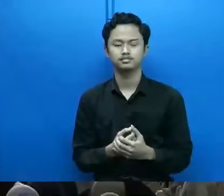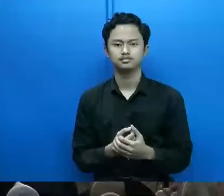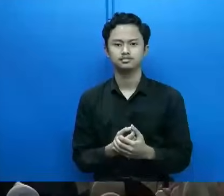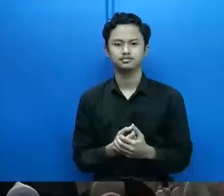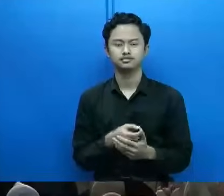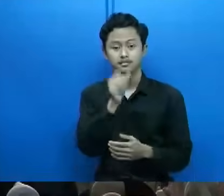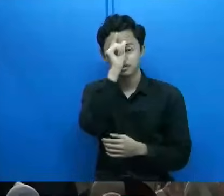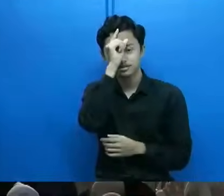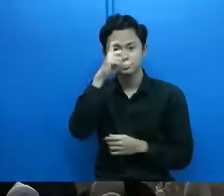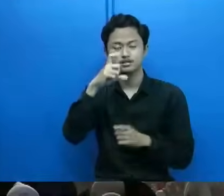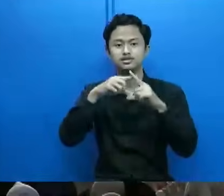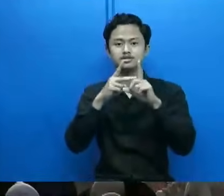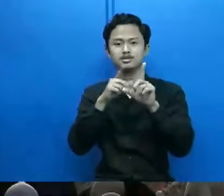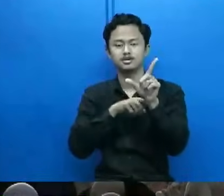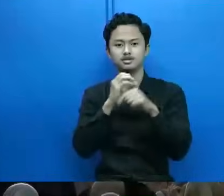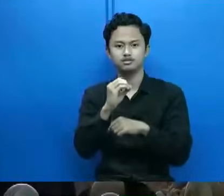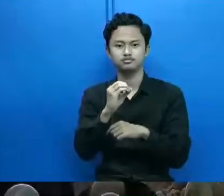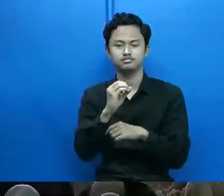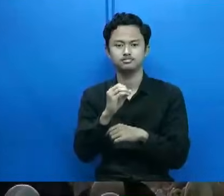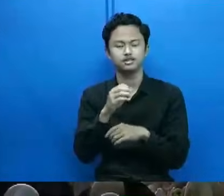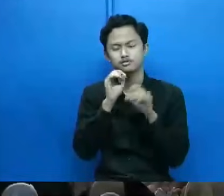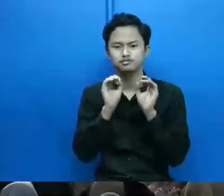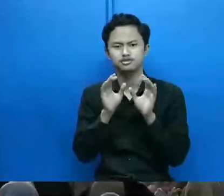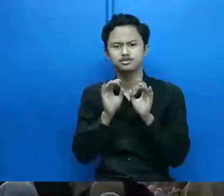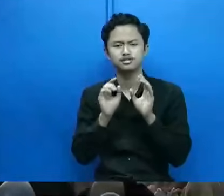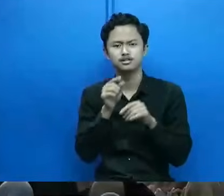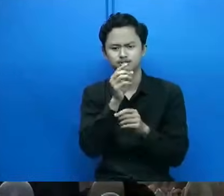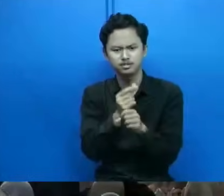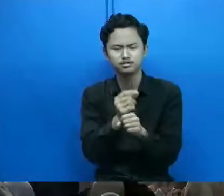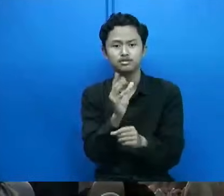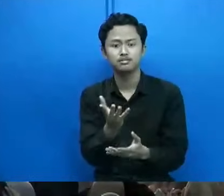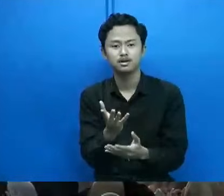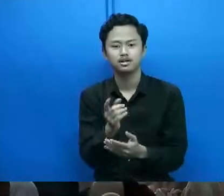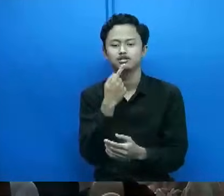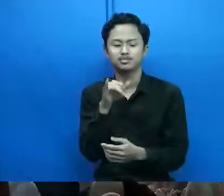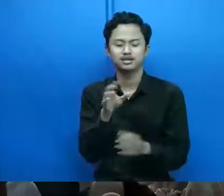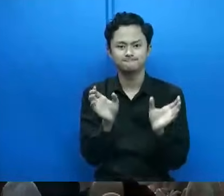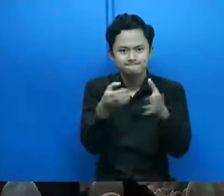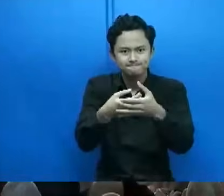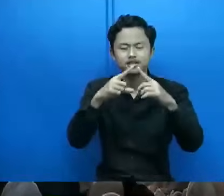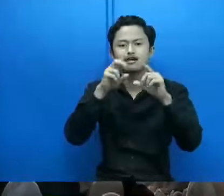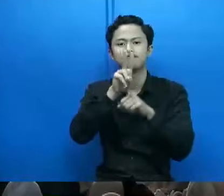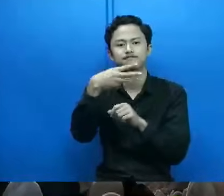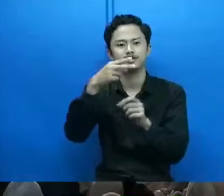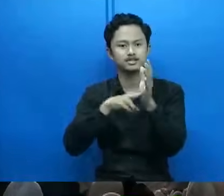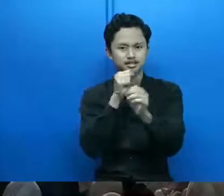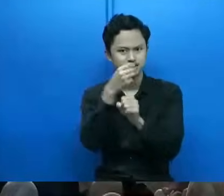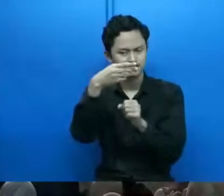Ustaz Cahyo, alhamdulillah. Masya Allah, inilah yang kita sebut Avengers-nya para ustaz.